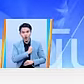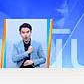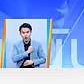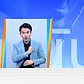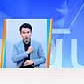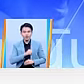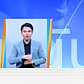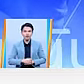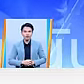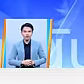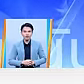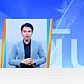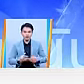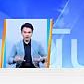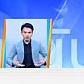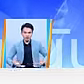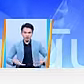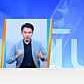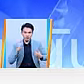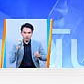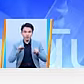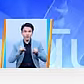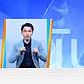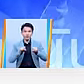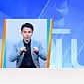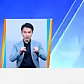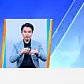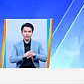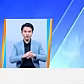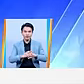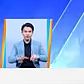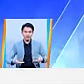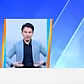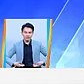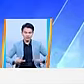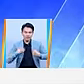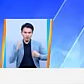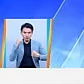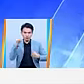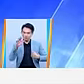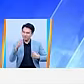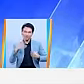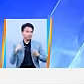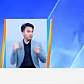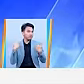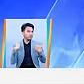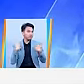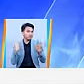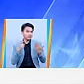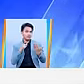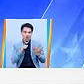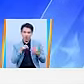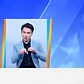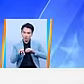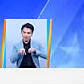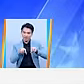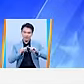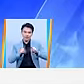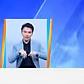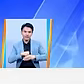ทย์ชีวิตกับสู้ของคู่กันชีวิตไม่สู้มันไร้รสชาติต้องล้มกระดานแต่